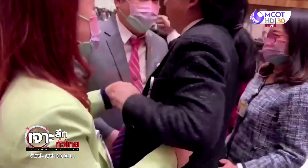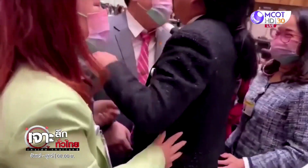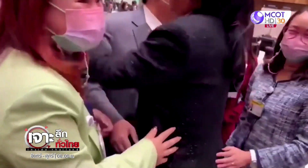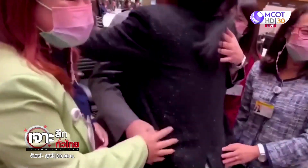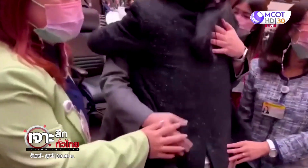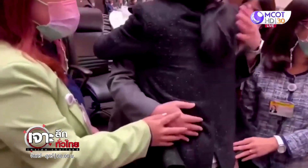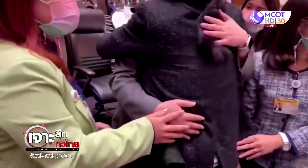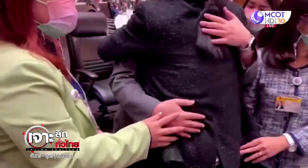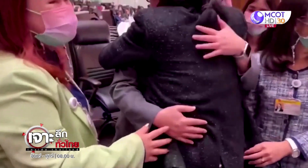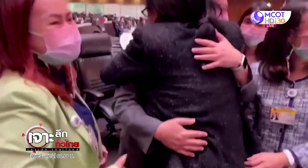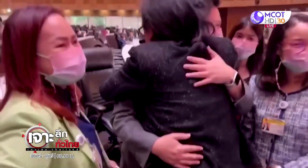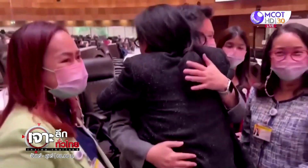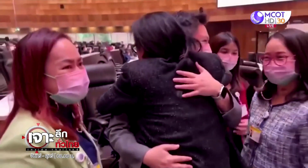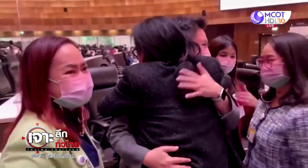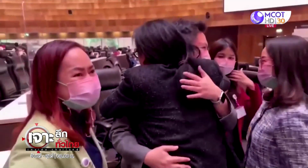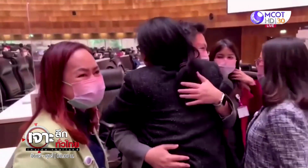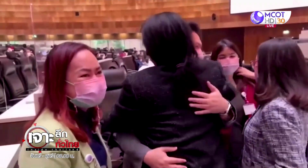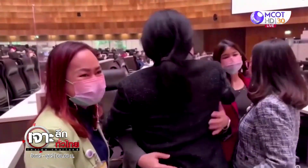คุณท่าน